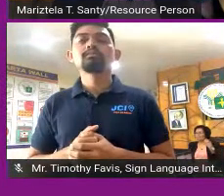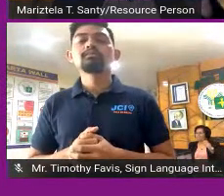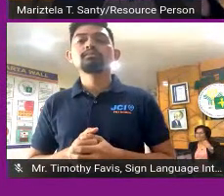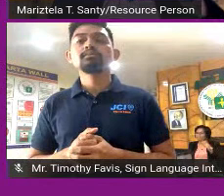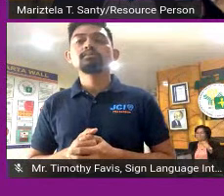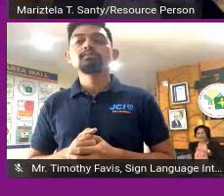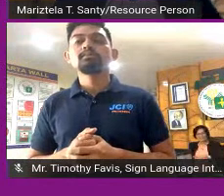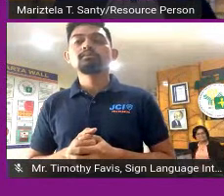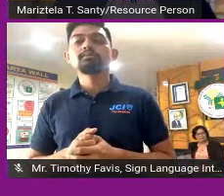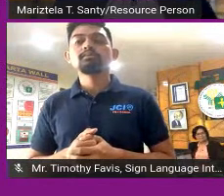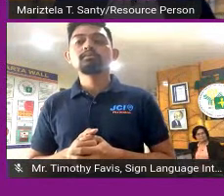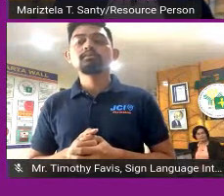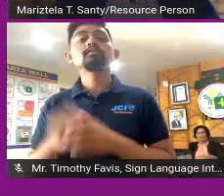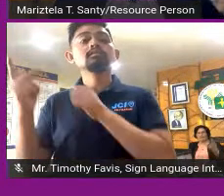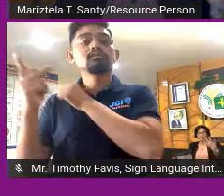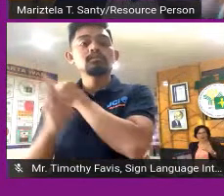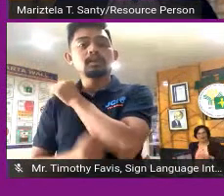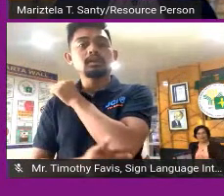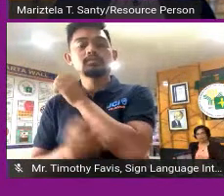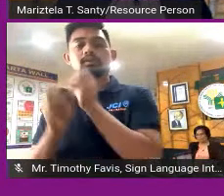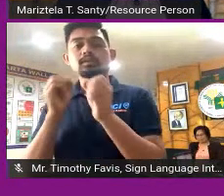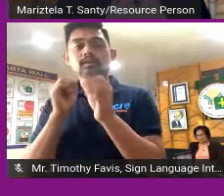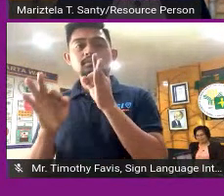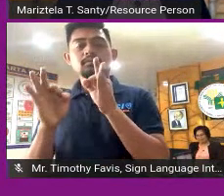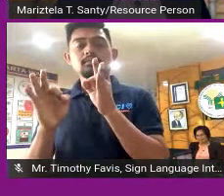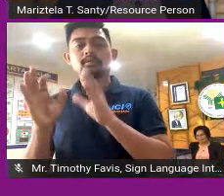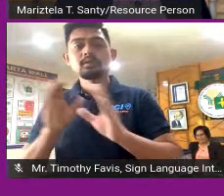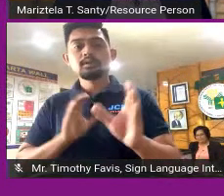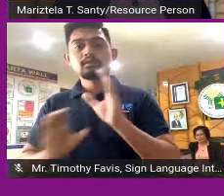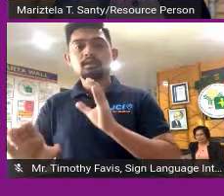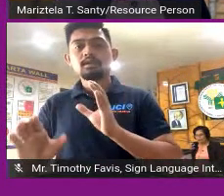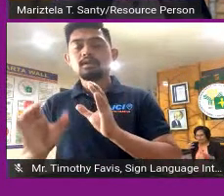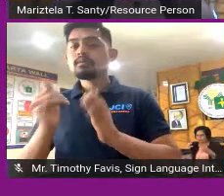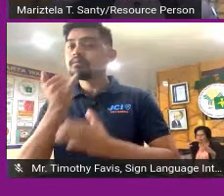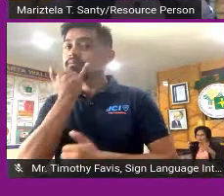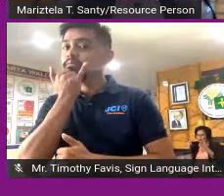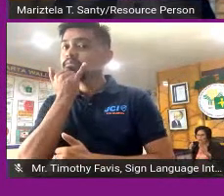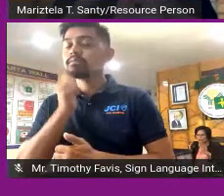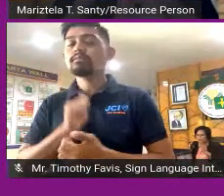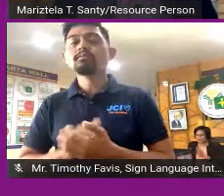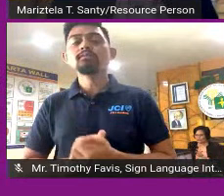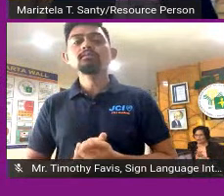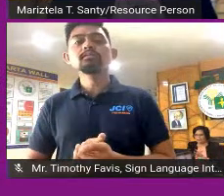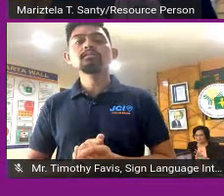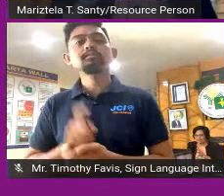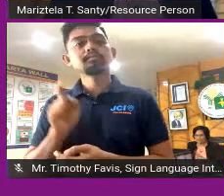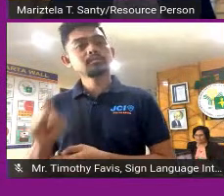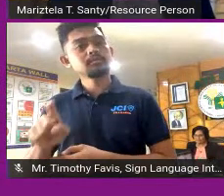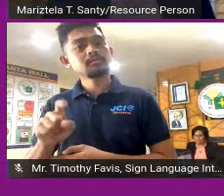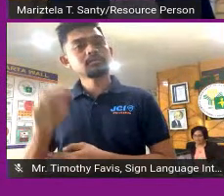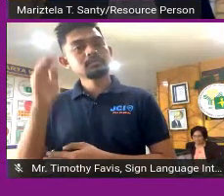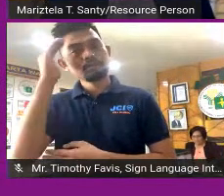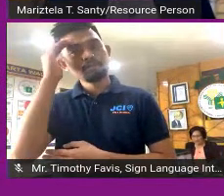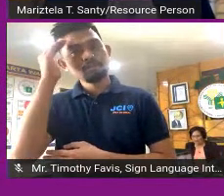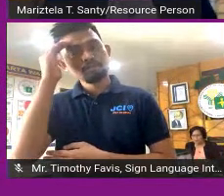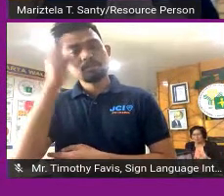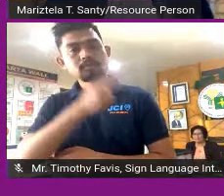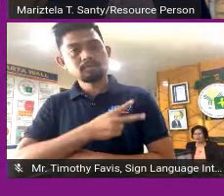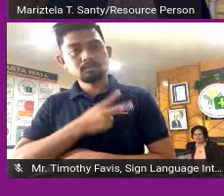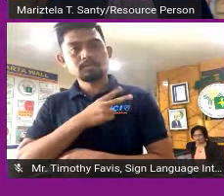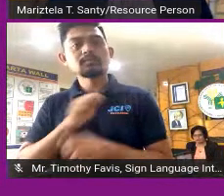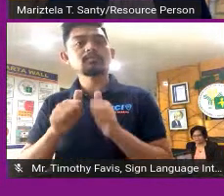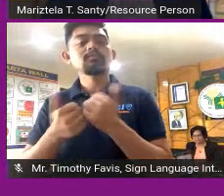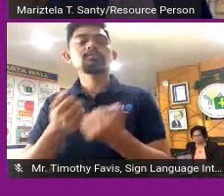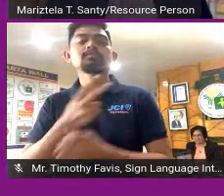yung punishment kung magkagawa ka ng masama. So we have to ensure ang sangkap dyan ay value. How